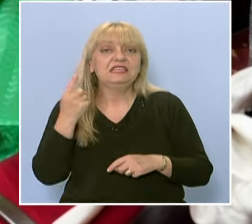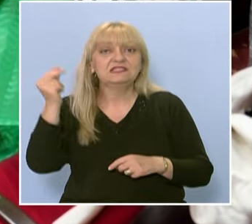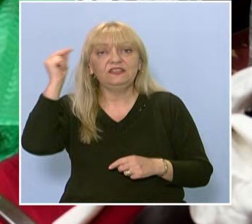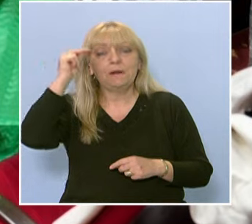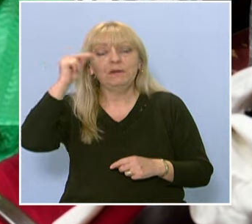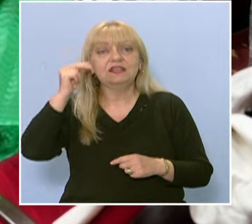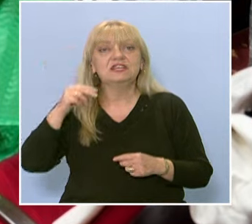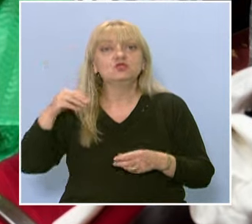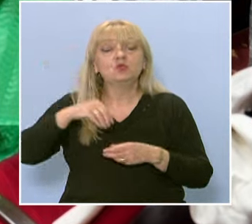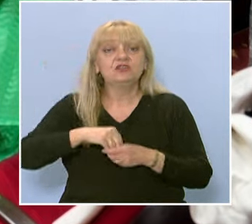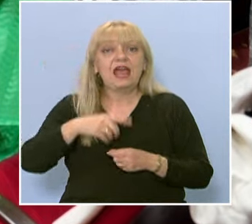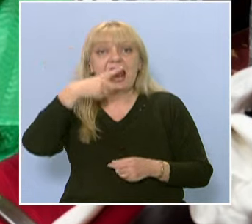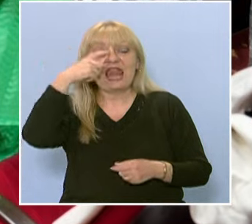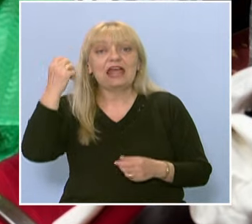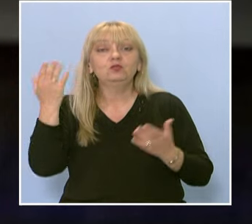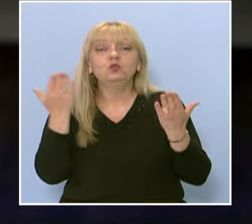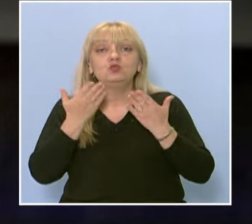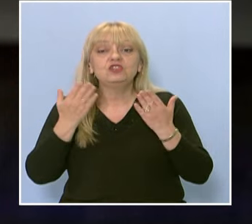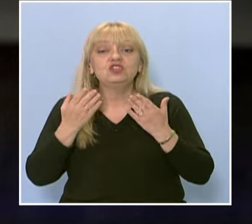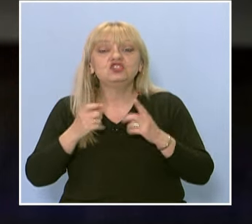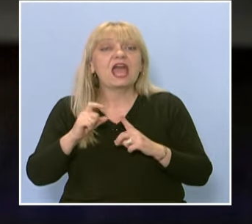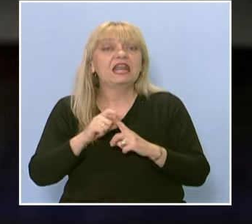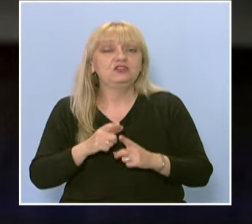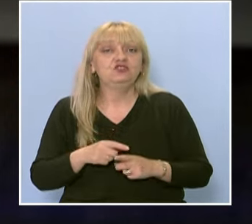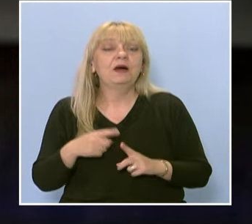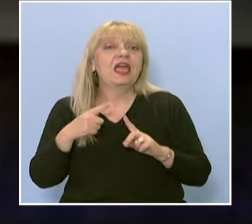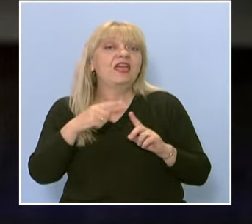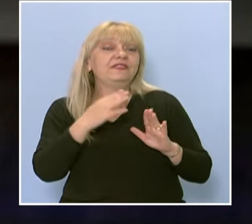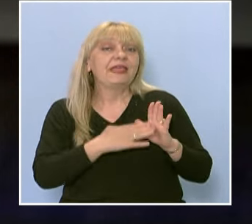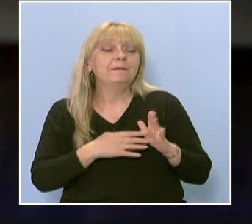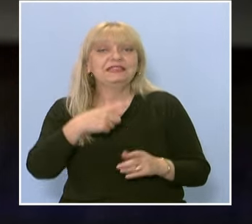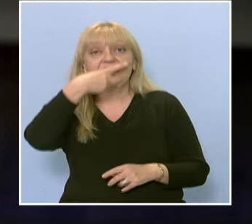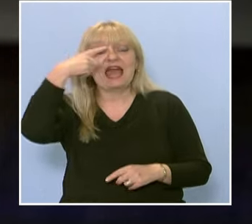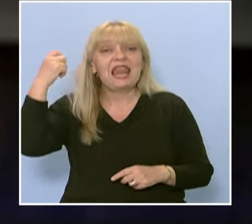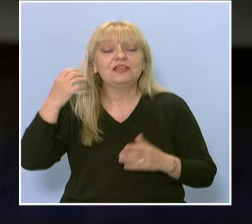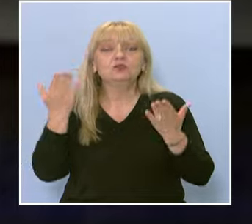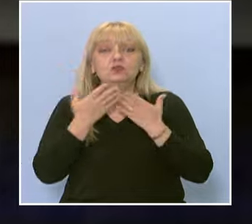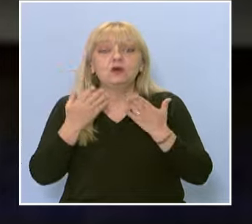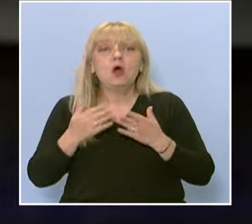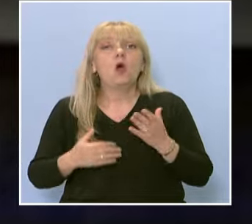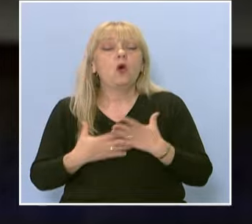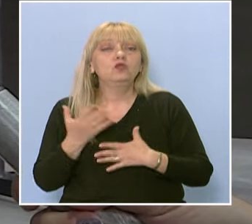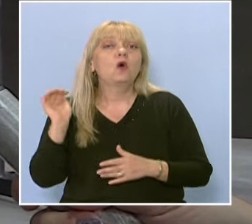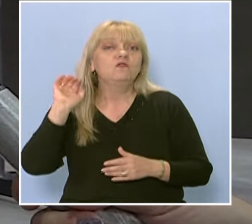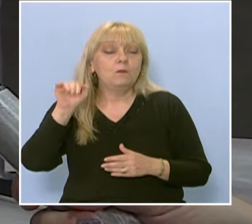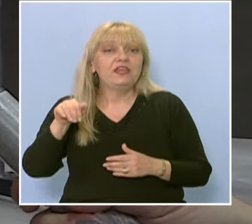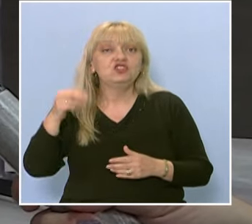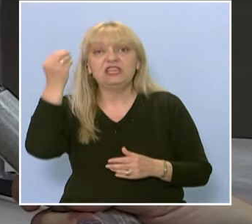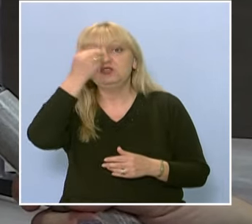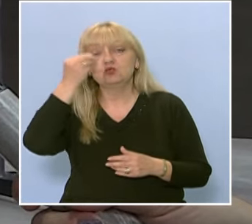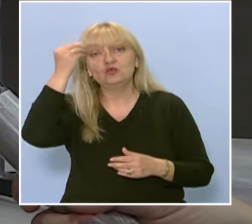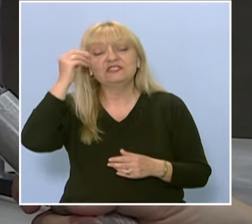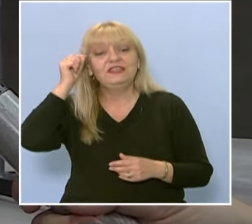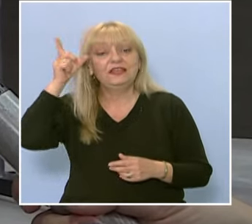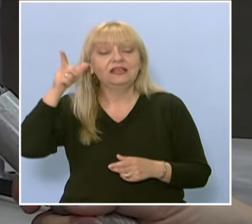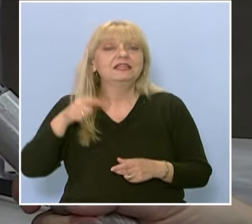лятното училище Реджина. Темата на самото лятно училище беше отново изкуствения интелект в нашия живот. Това вече ще е